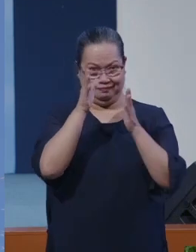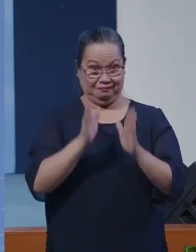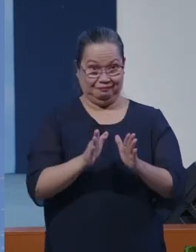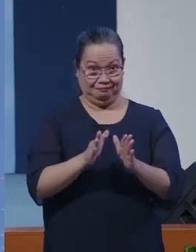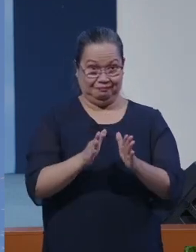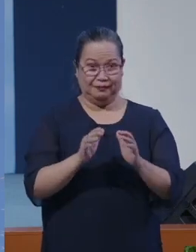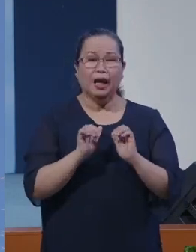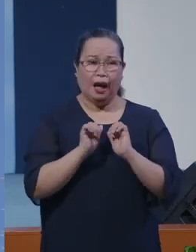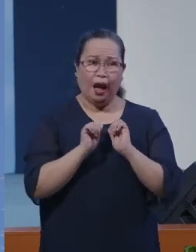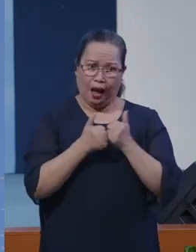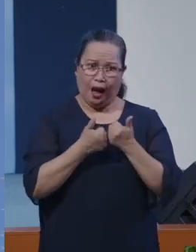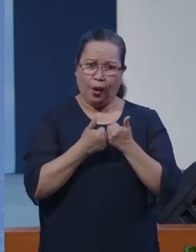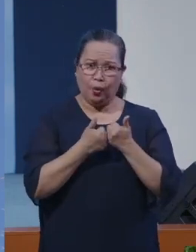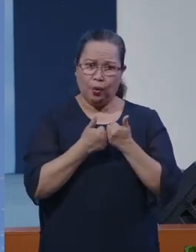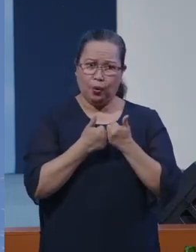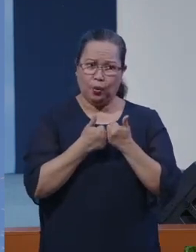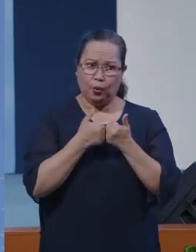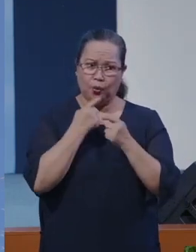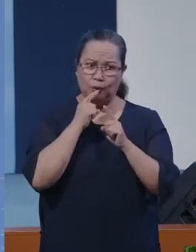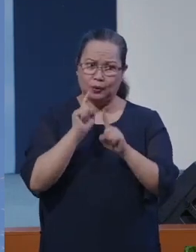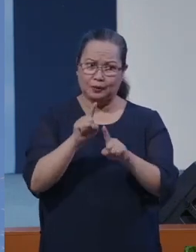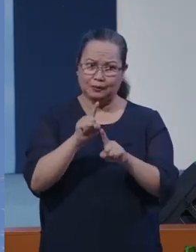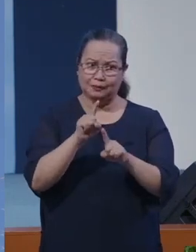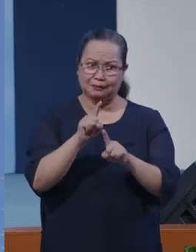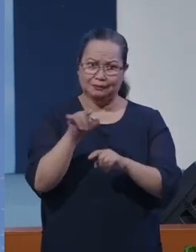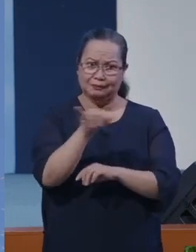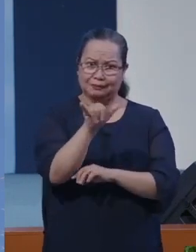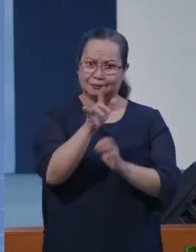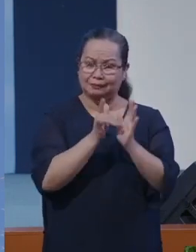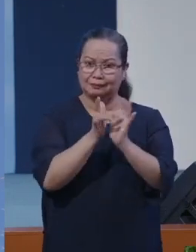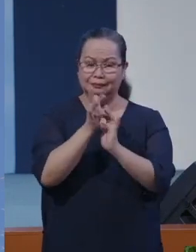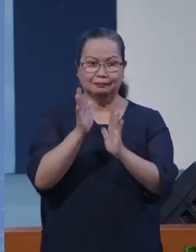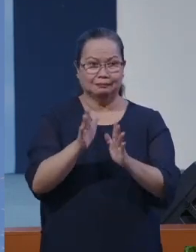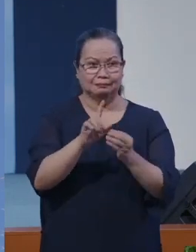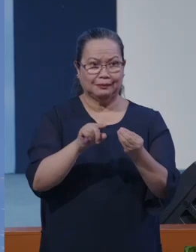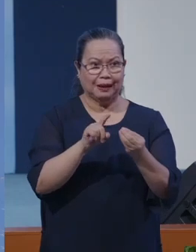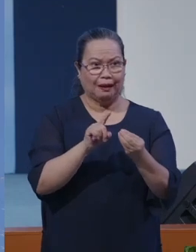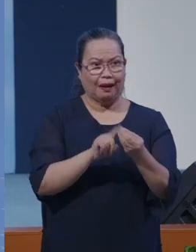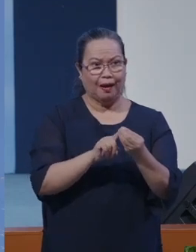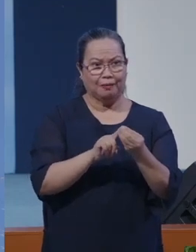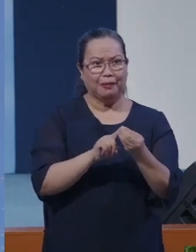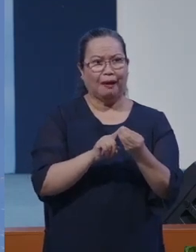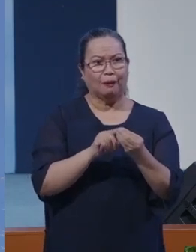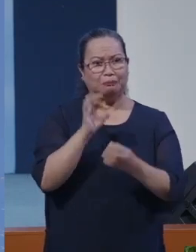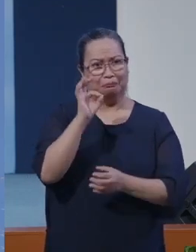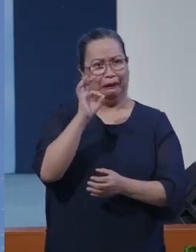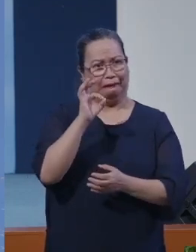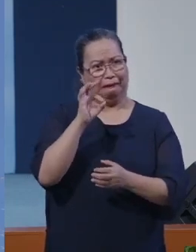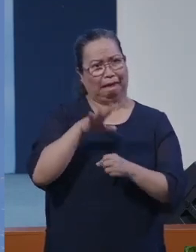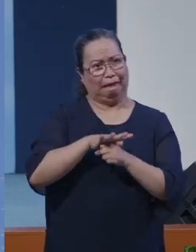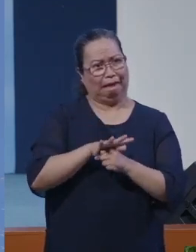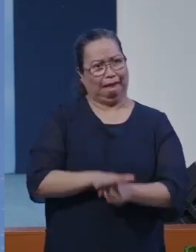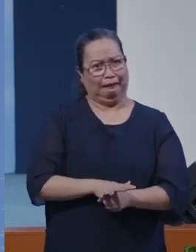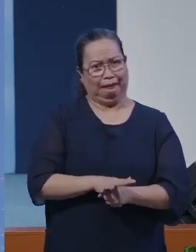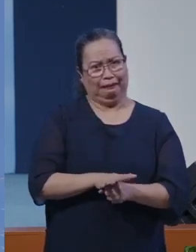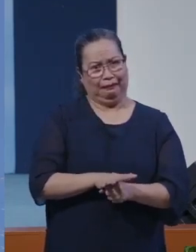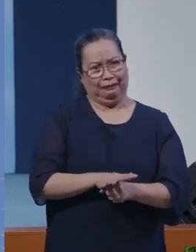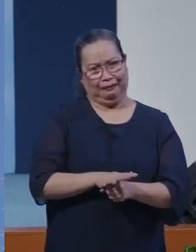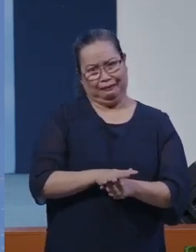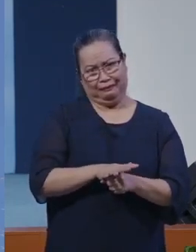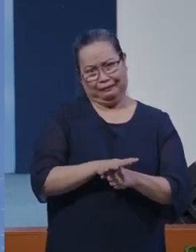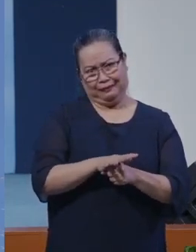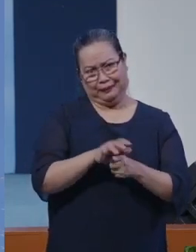Paano ba tayo magre-respond bilang mga Kristiyano sa ganitong klaseng economic pressure? Ano ba ang sinasabi ng